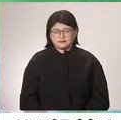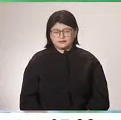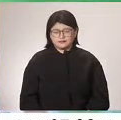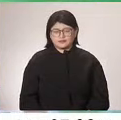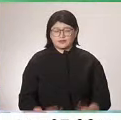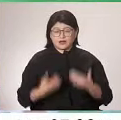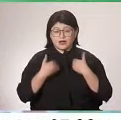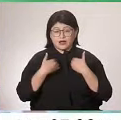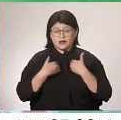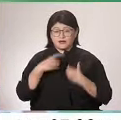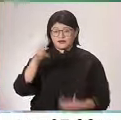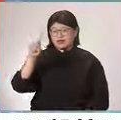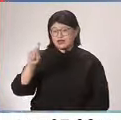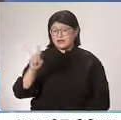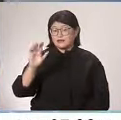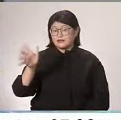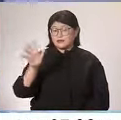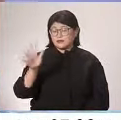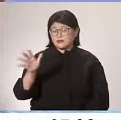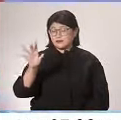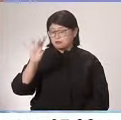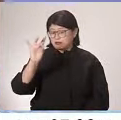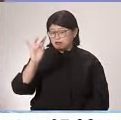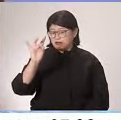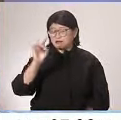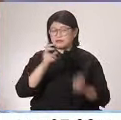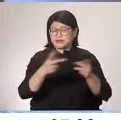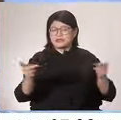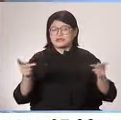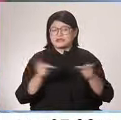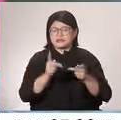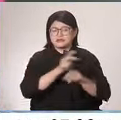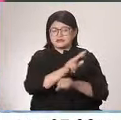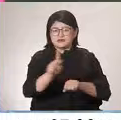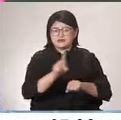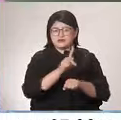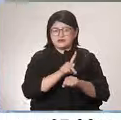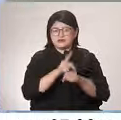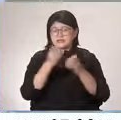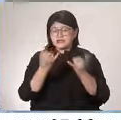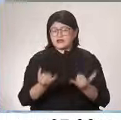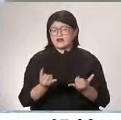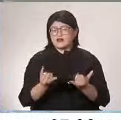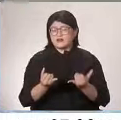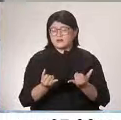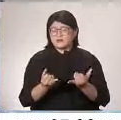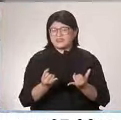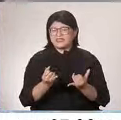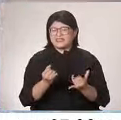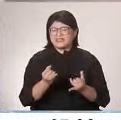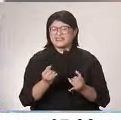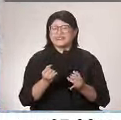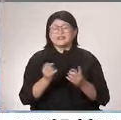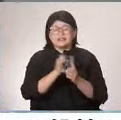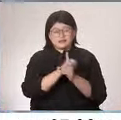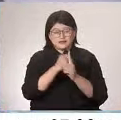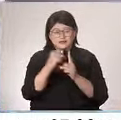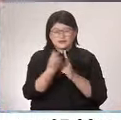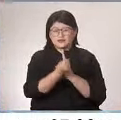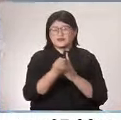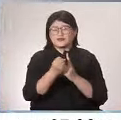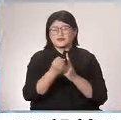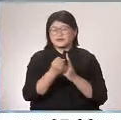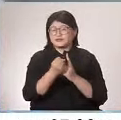Umabot na ho sa 158 mga lugar sa buong bansa ang nasa ilalim ng state of calamity dahil sa